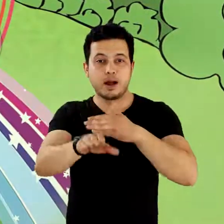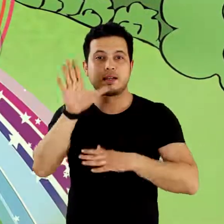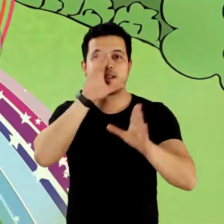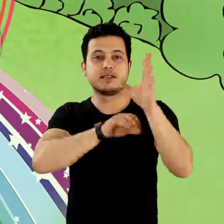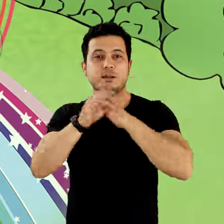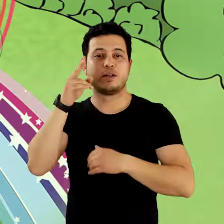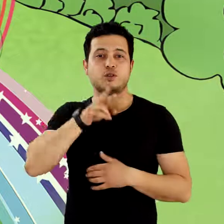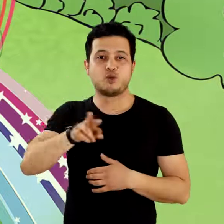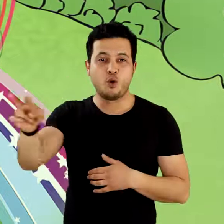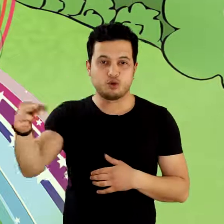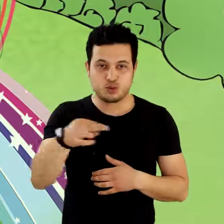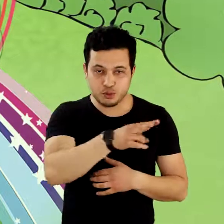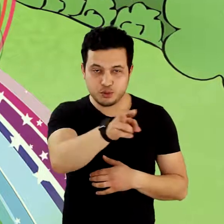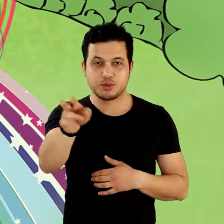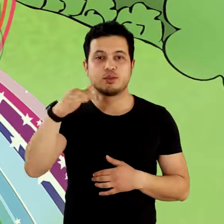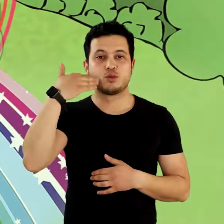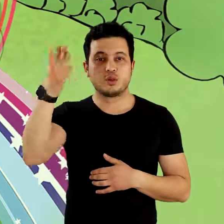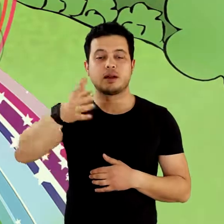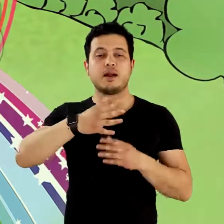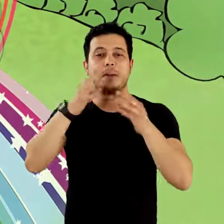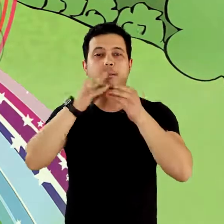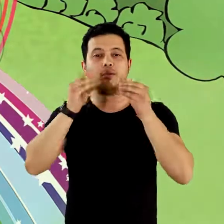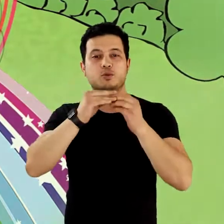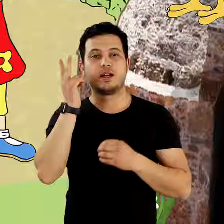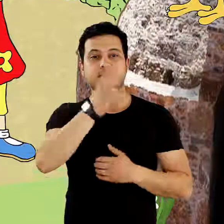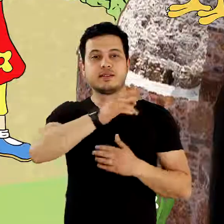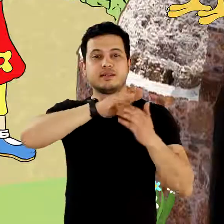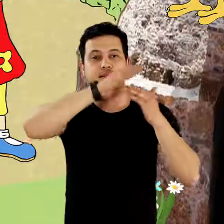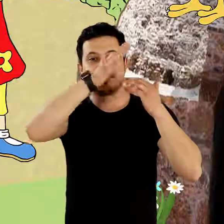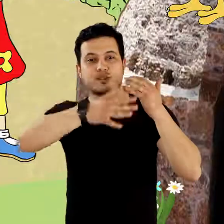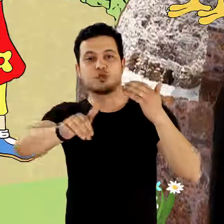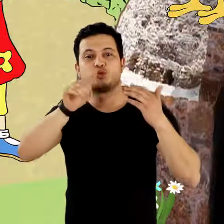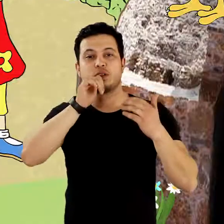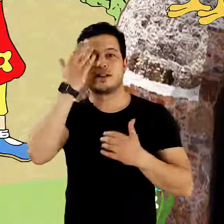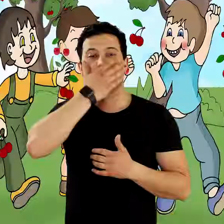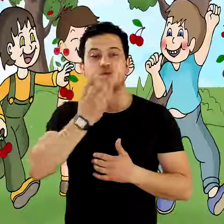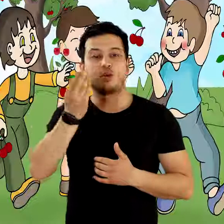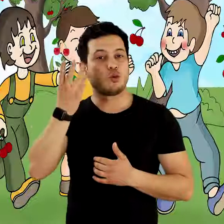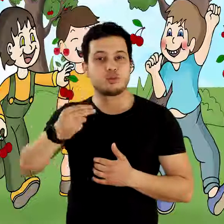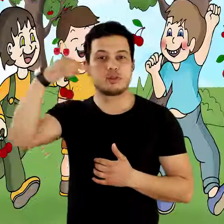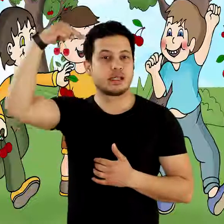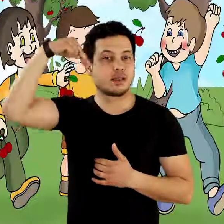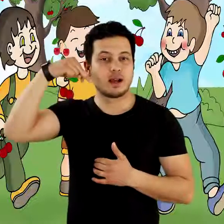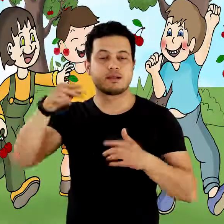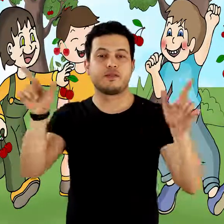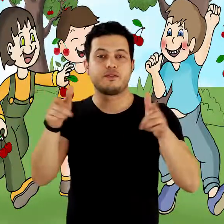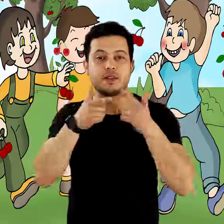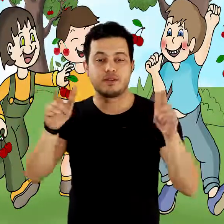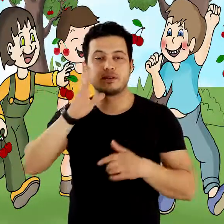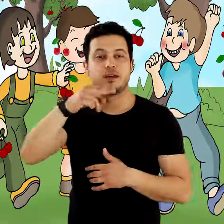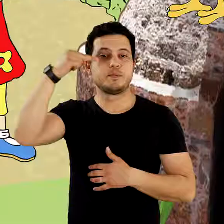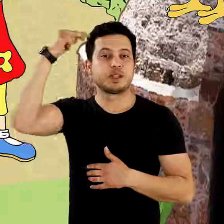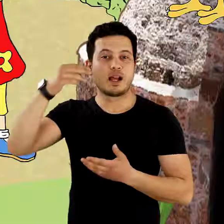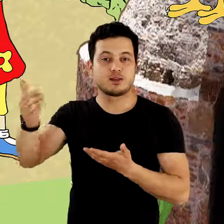yapıp Pamukkale'nin sihirli sularında güzelleşebilirler mi? Kiraz Festivali'nde kiraz toplayıp